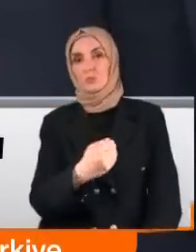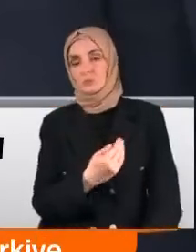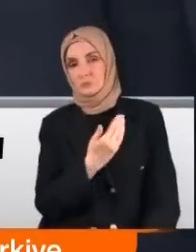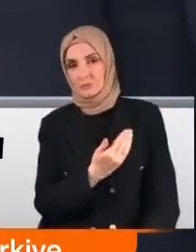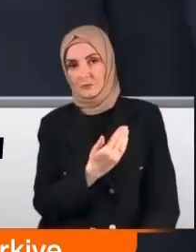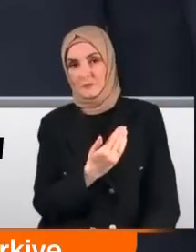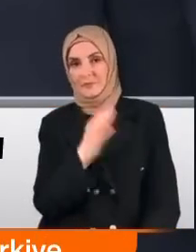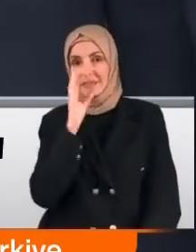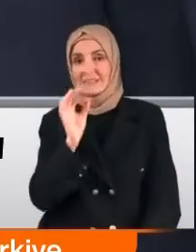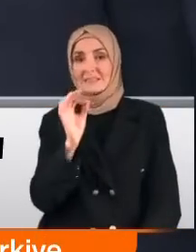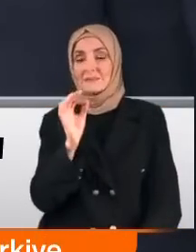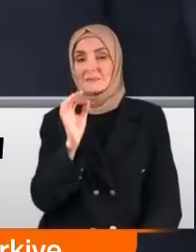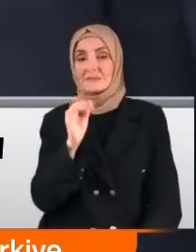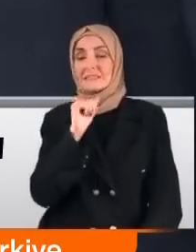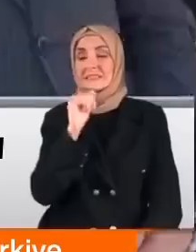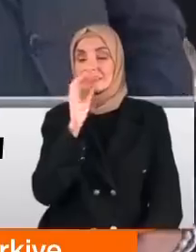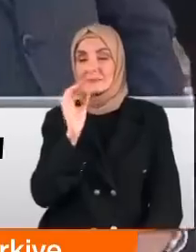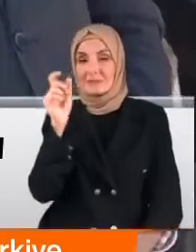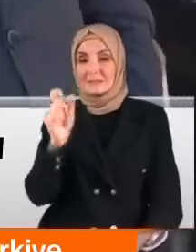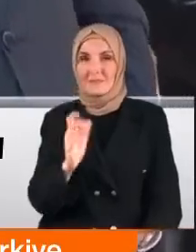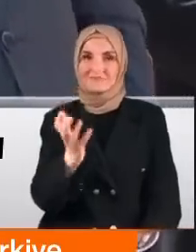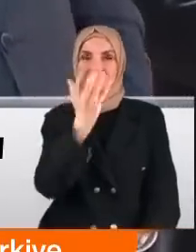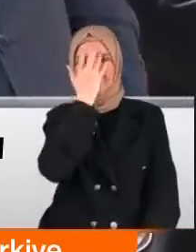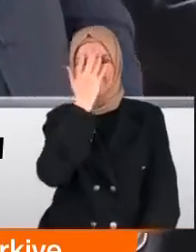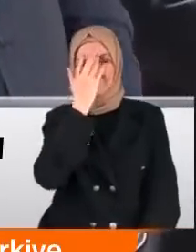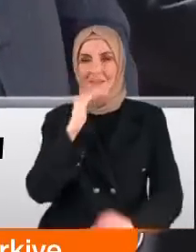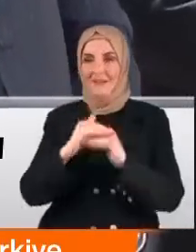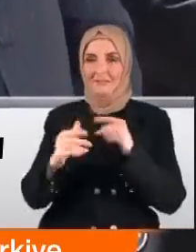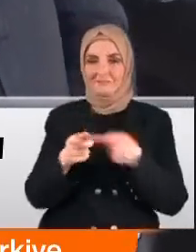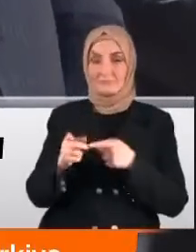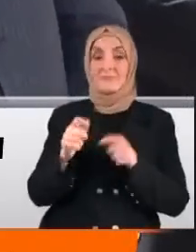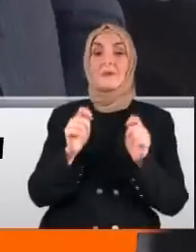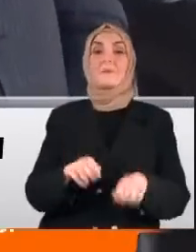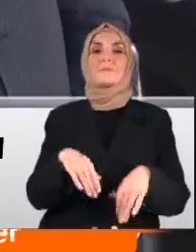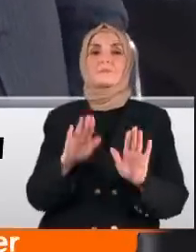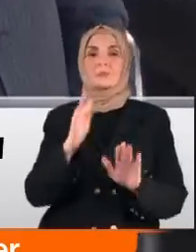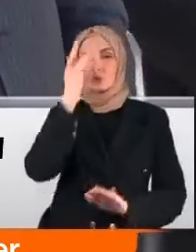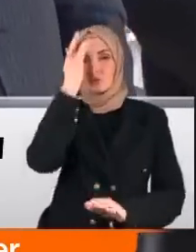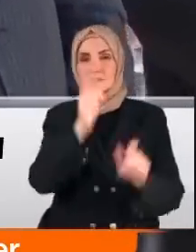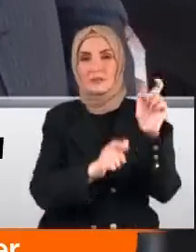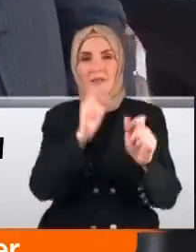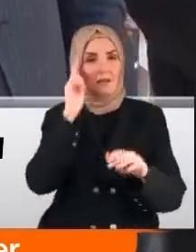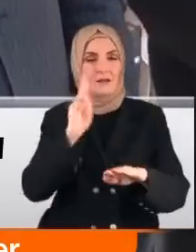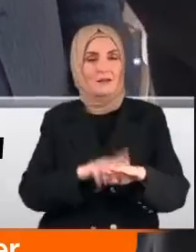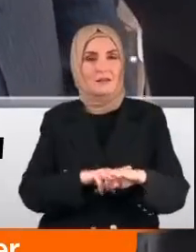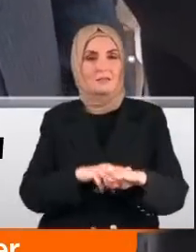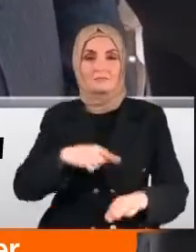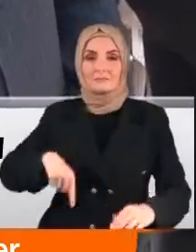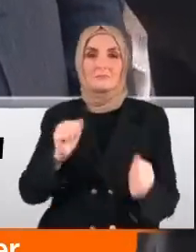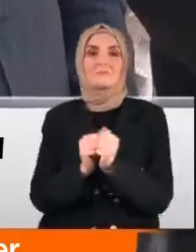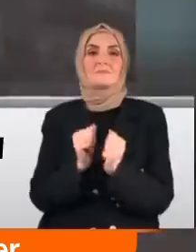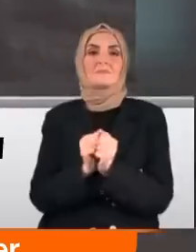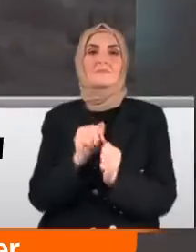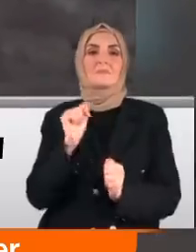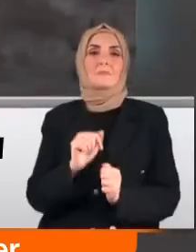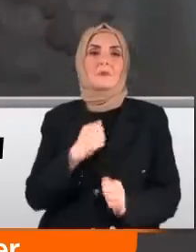maske takarak milletimizi aldatamaz. Şehitlerimizin anıları bizimledir. Mücadeleleri namusumuza